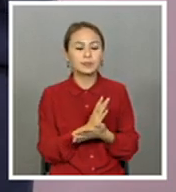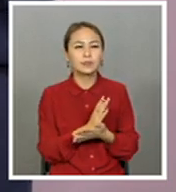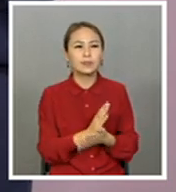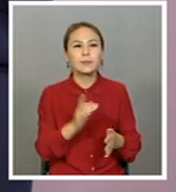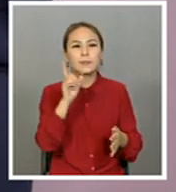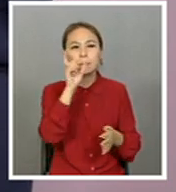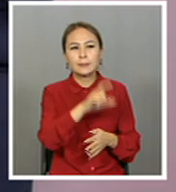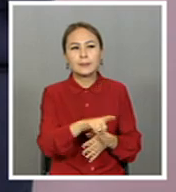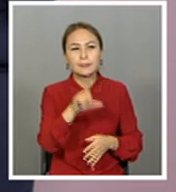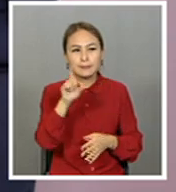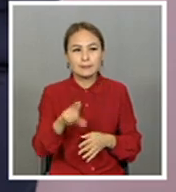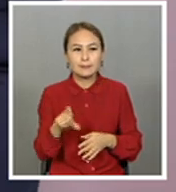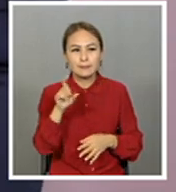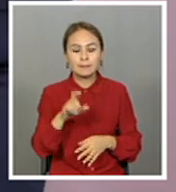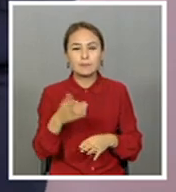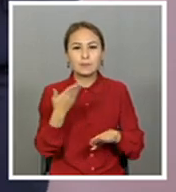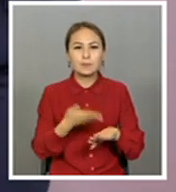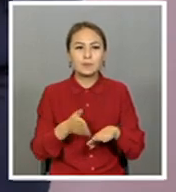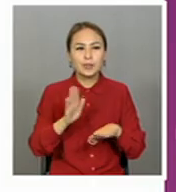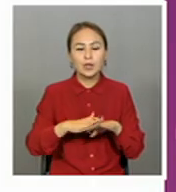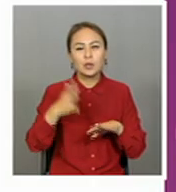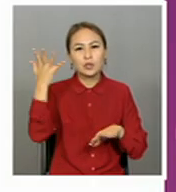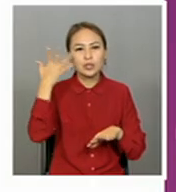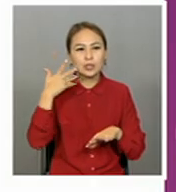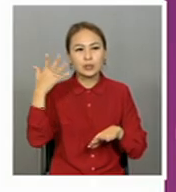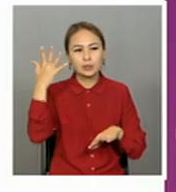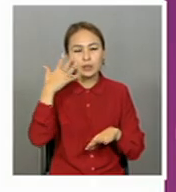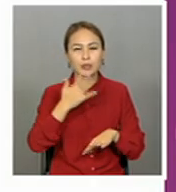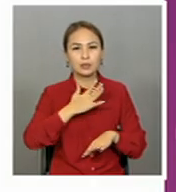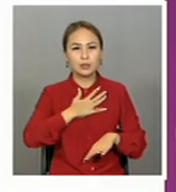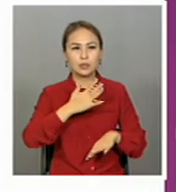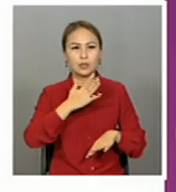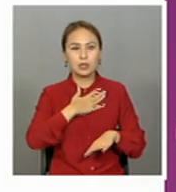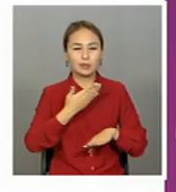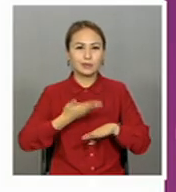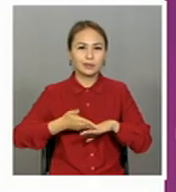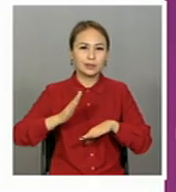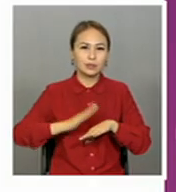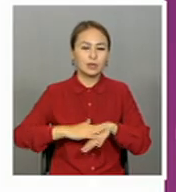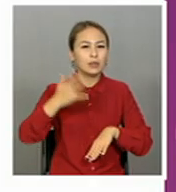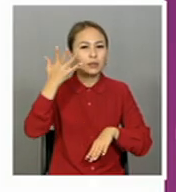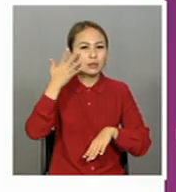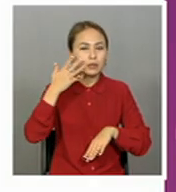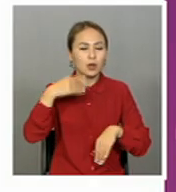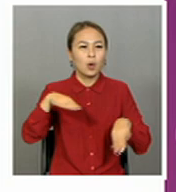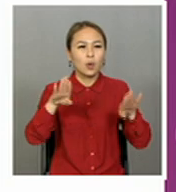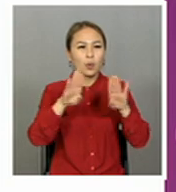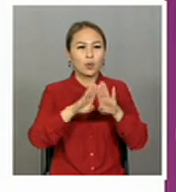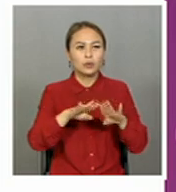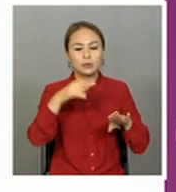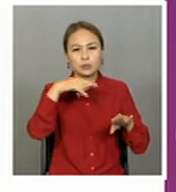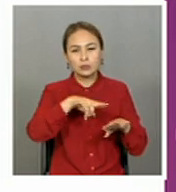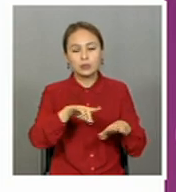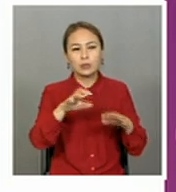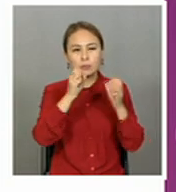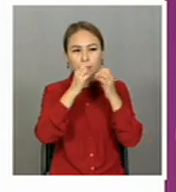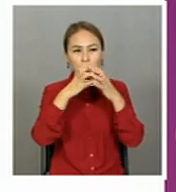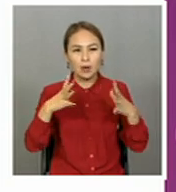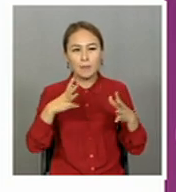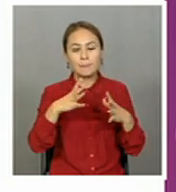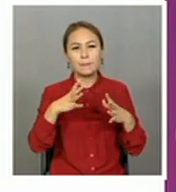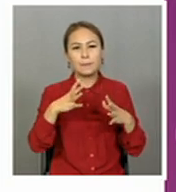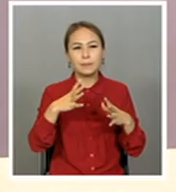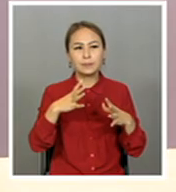Адам ауыр жағдайда тыныс алуы қиындағанда оттек жастықшасын